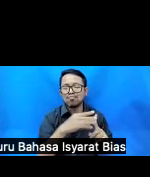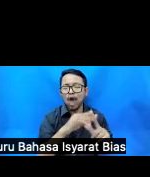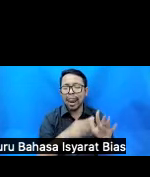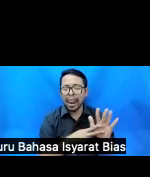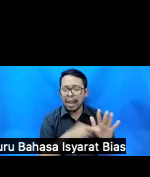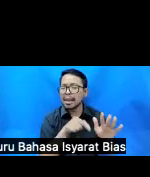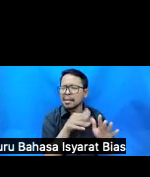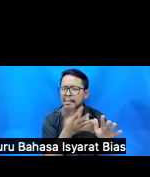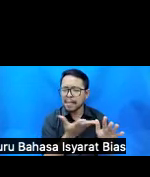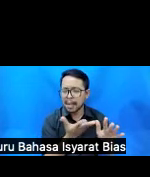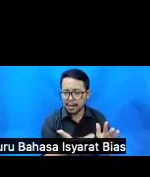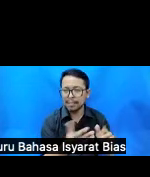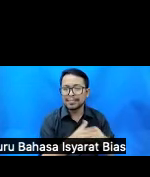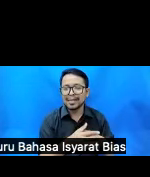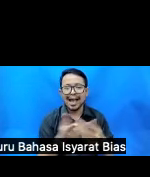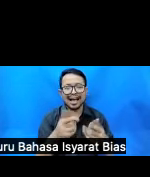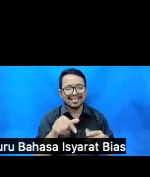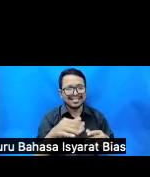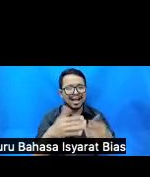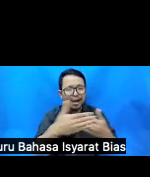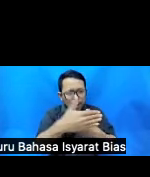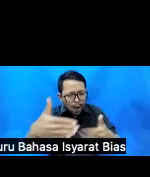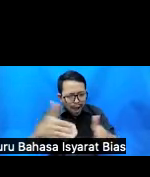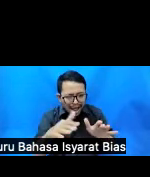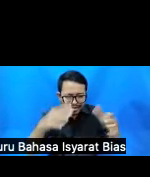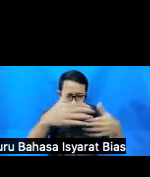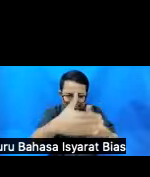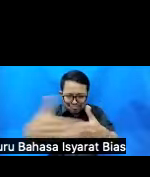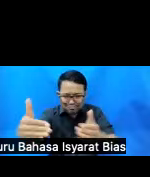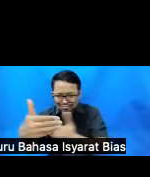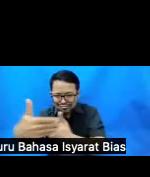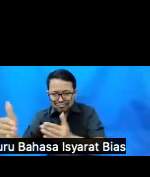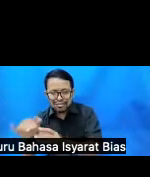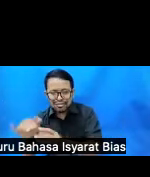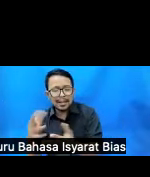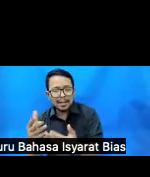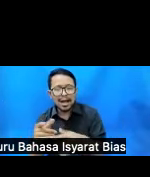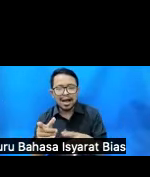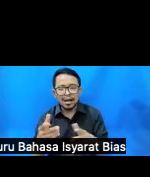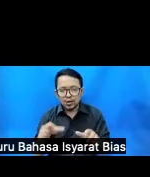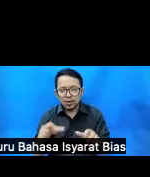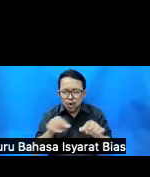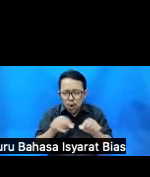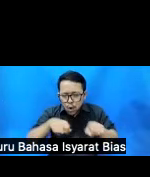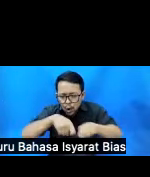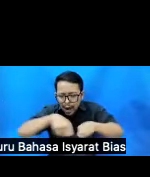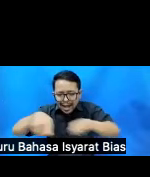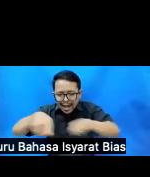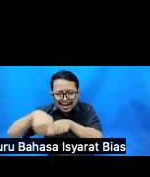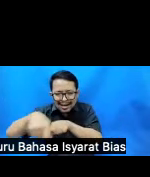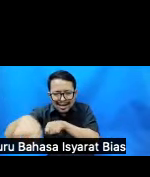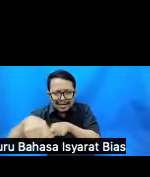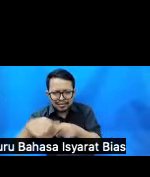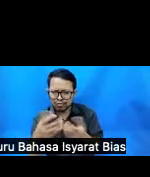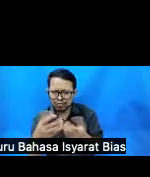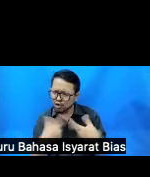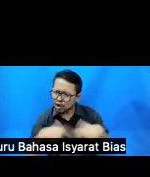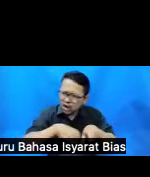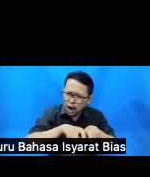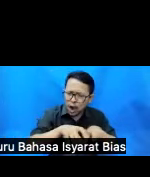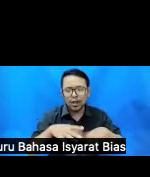terlihat skala-skala peruangannya dan juga warga bisa merasakan ukuran-ukuran, bagaimana ukuran itu cocok